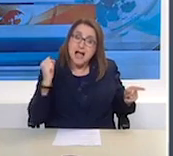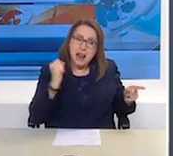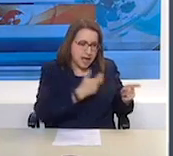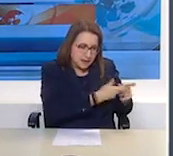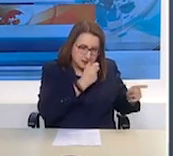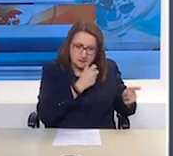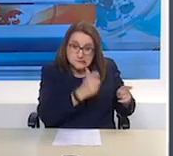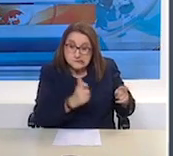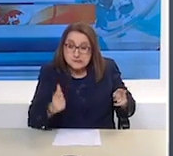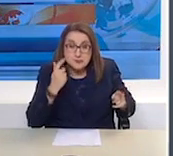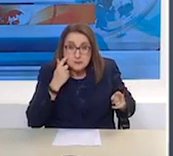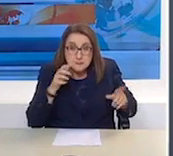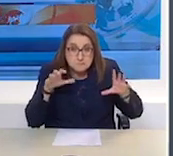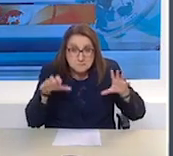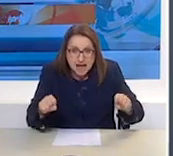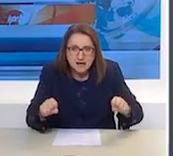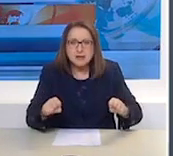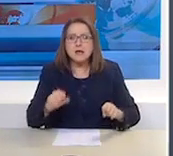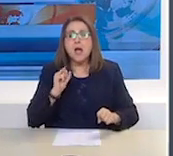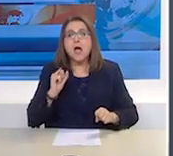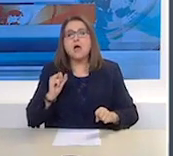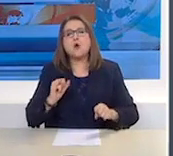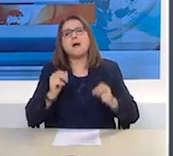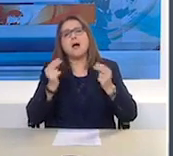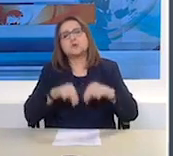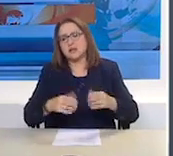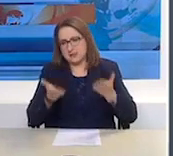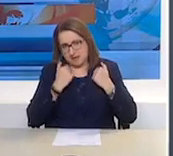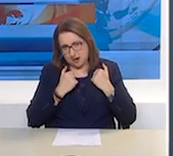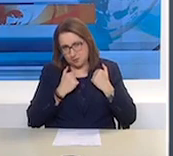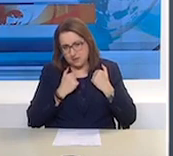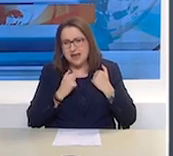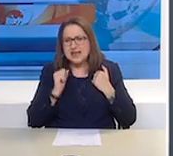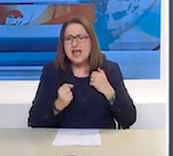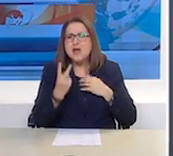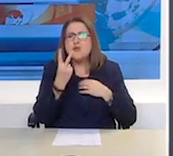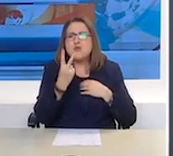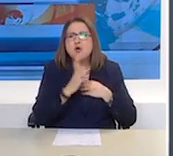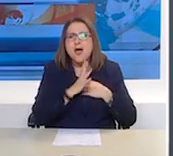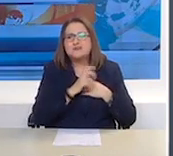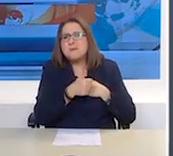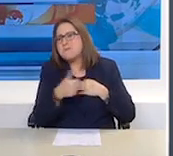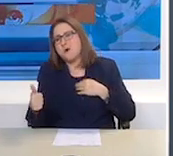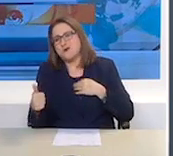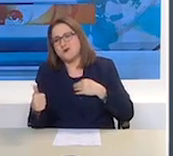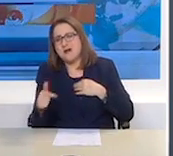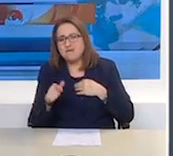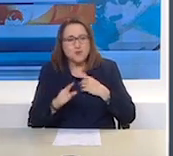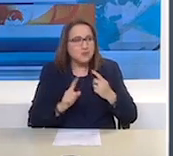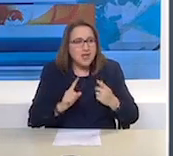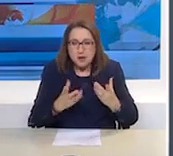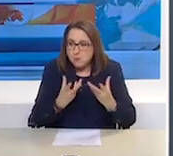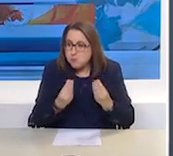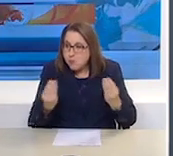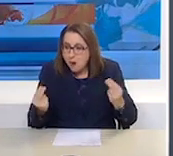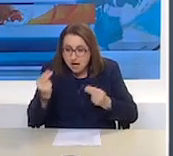Δεύτερο όμως που θα ήθελα να σχολιάσω είναι ότι το δείγμα είναι πάρα πολύ μικρό για να μπορέσουμε να βγάλουμε κάποιο έτσι σημαντικό